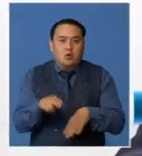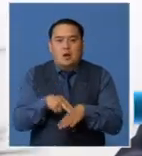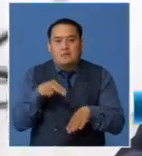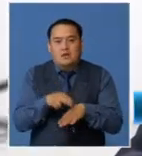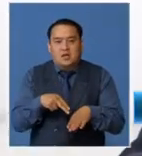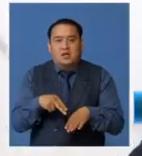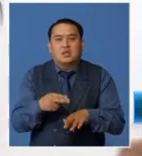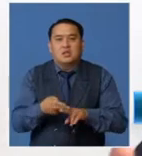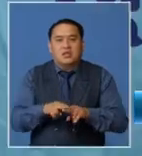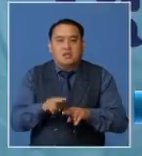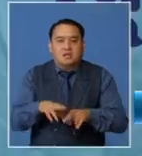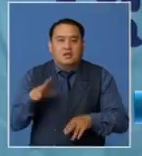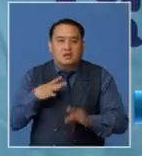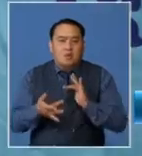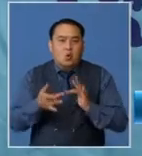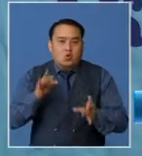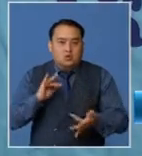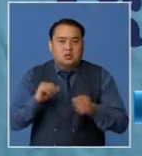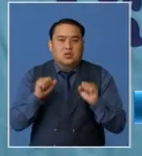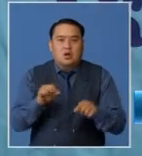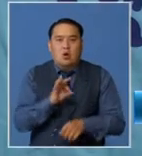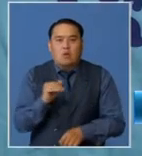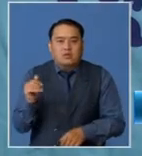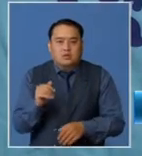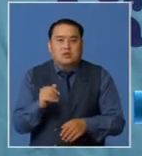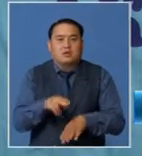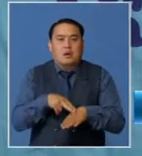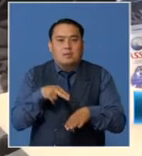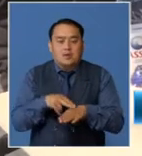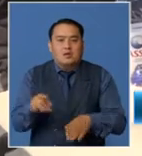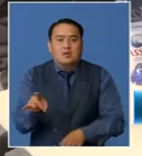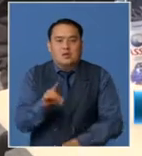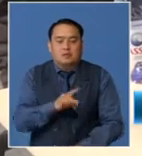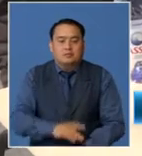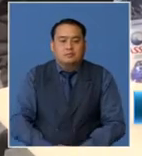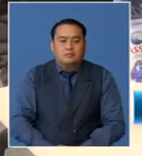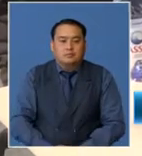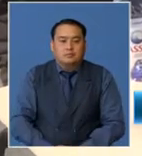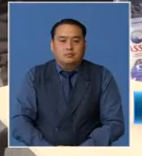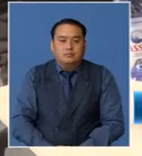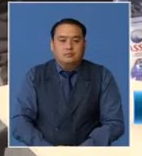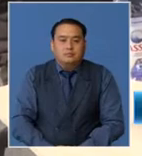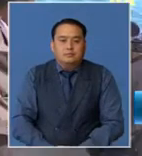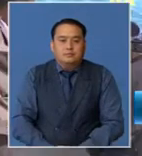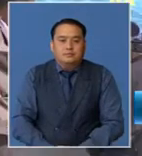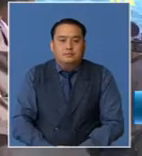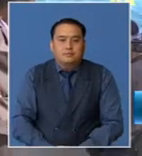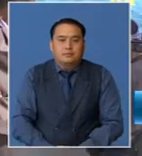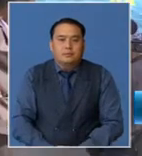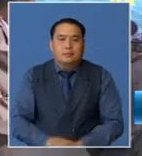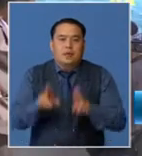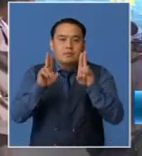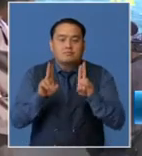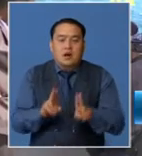портале МВД, на сайте ДВД, а также в соцсети на официальных страницах департамента региона. Как правило, в